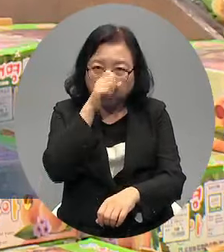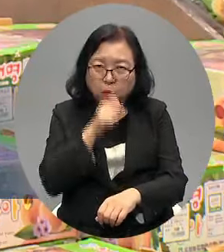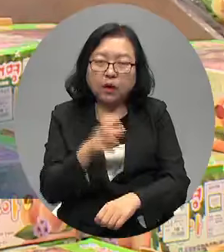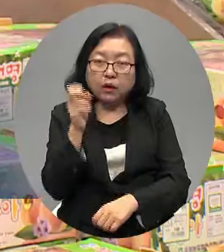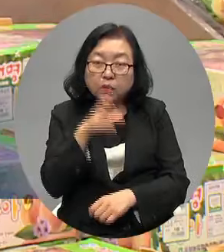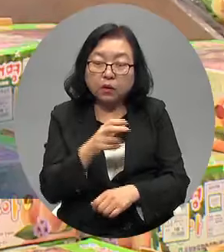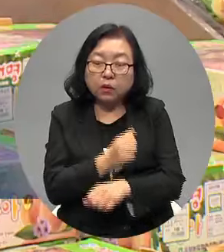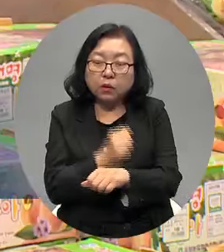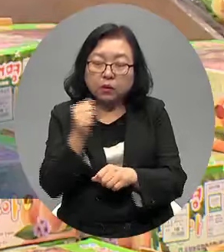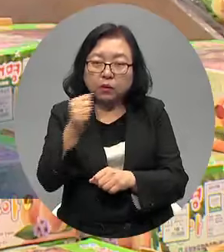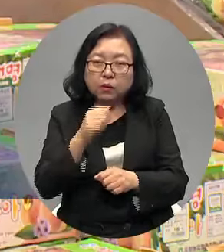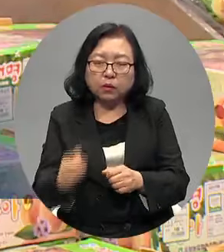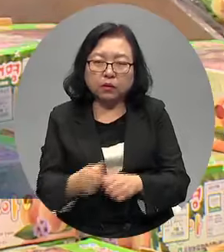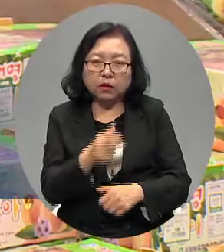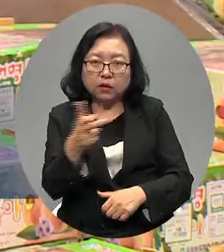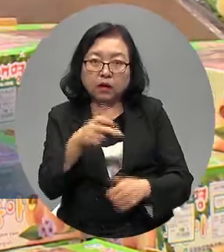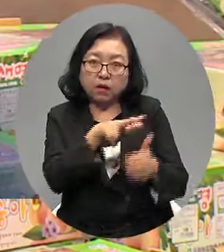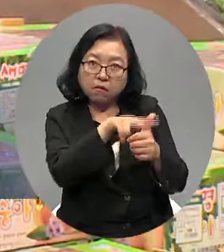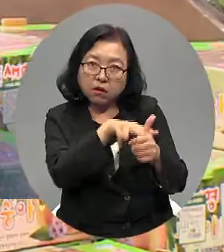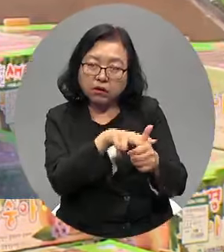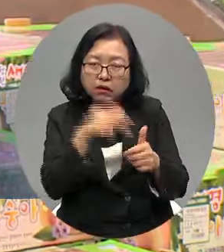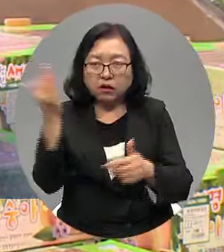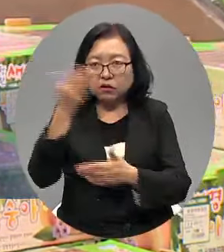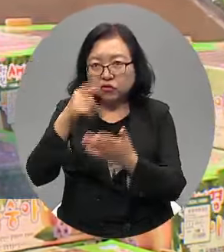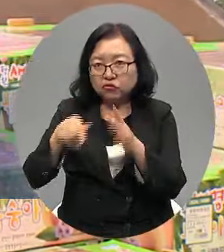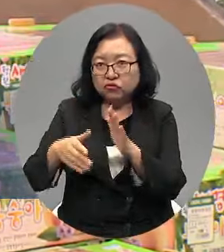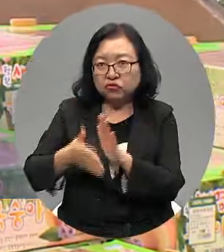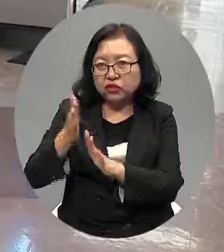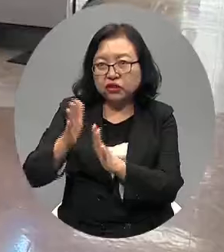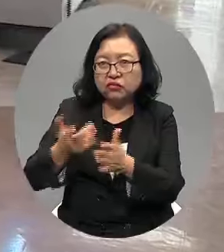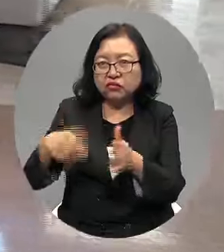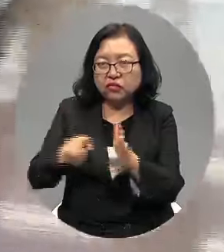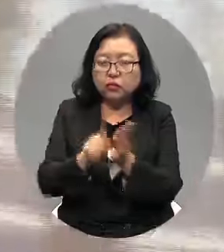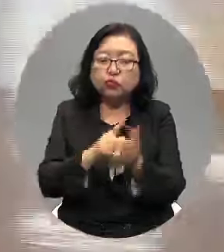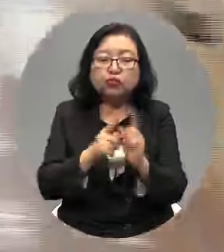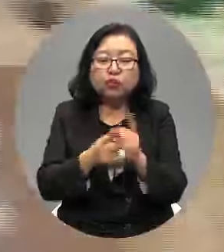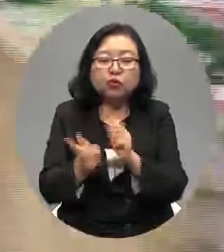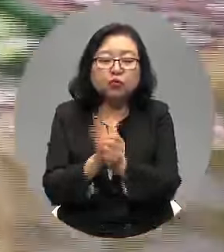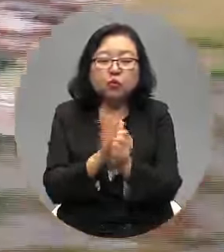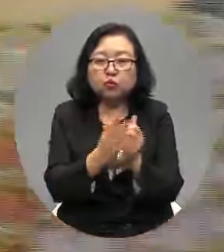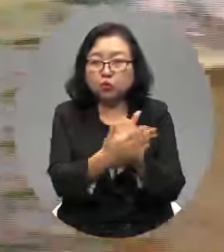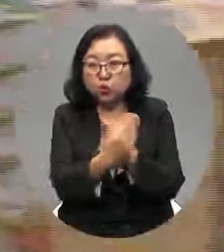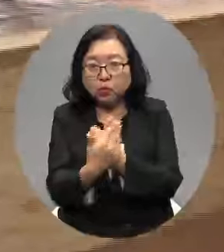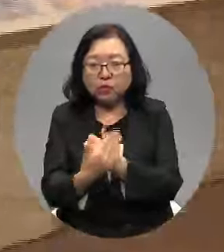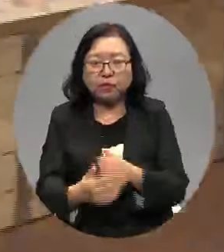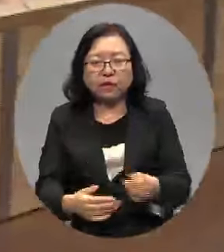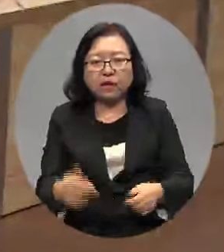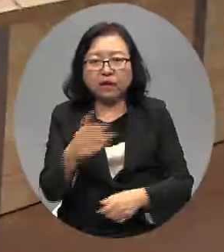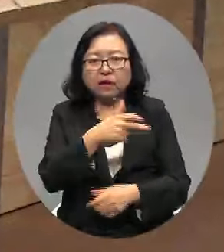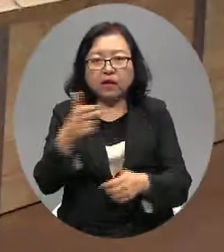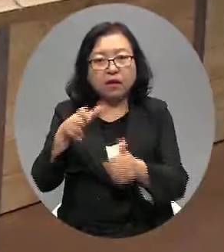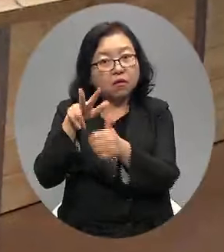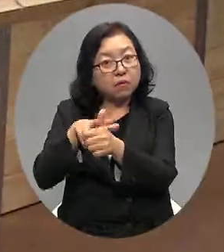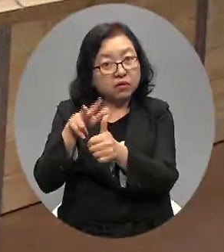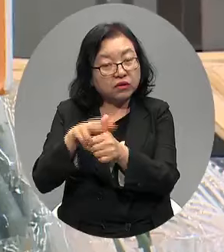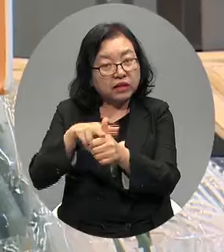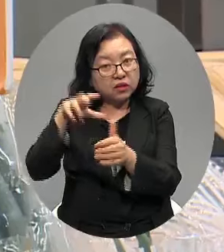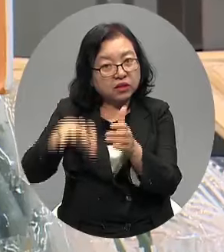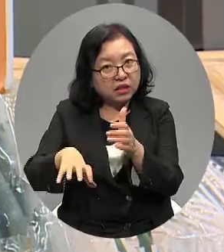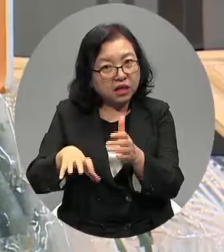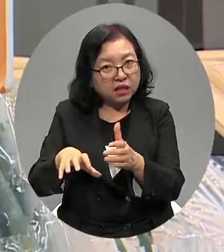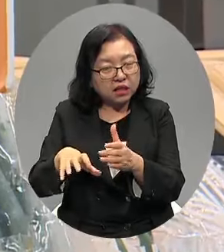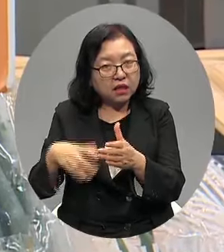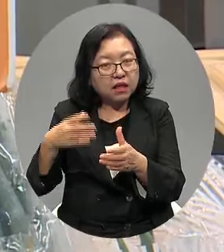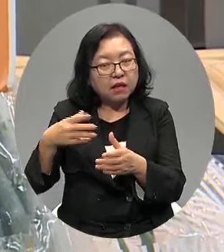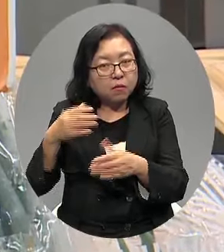또 청주시를 위해서 상생하는 차원에서 도와주는. 대형마트가 공간을 내준 모양새지만 운영해보니